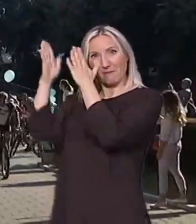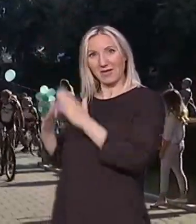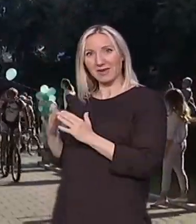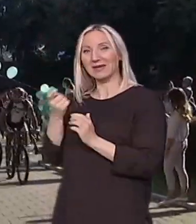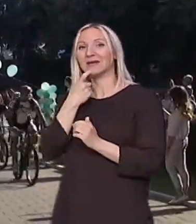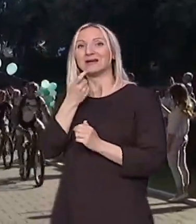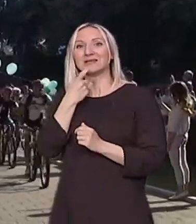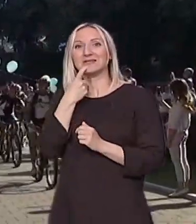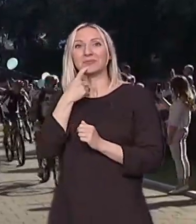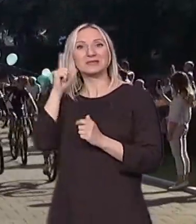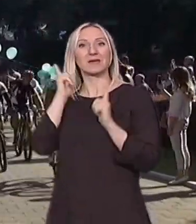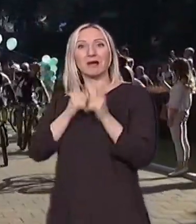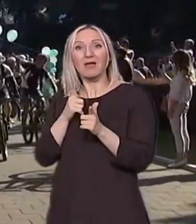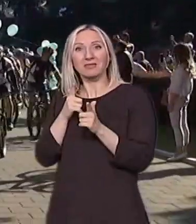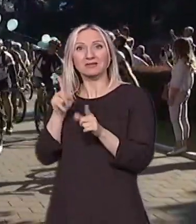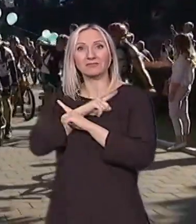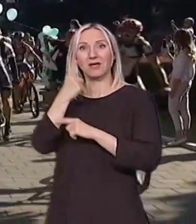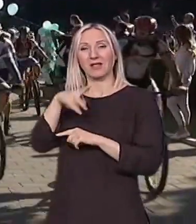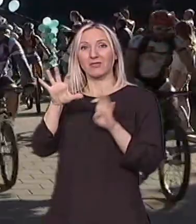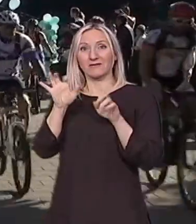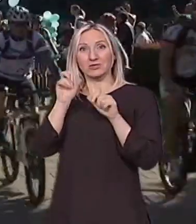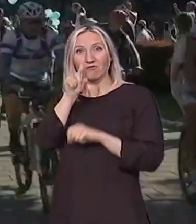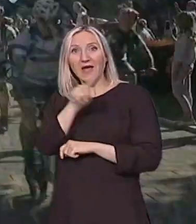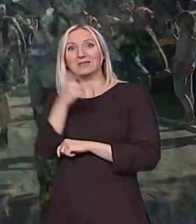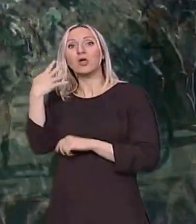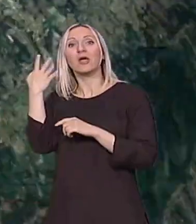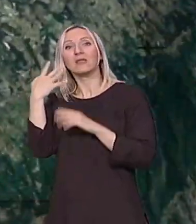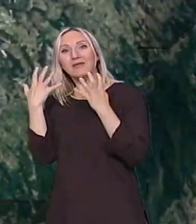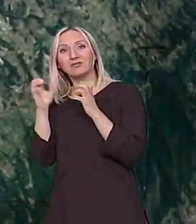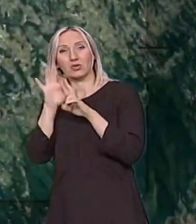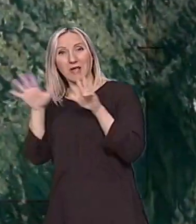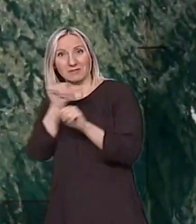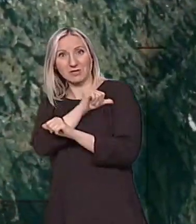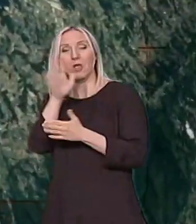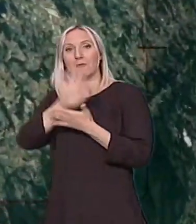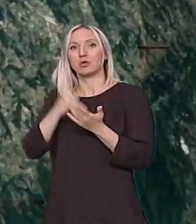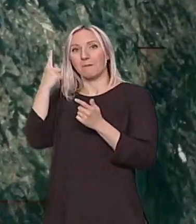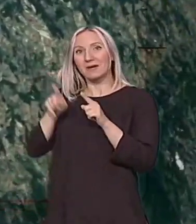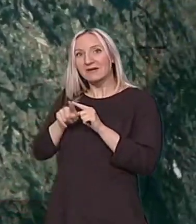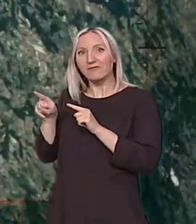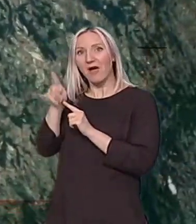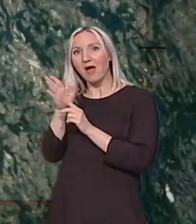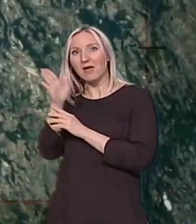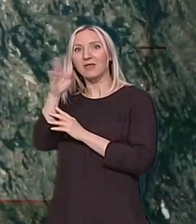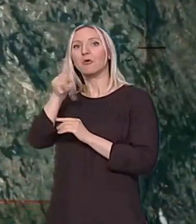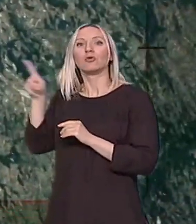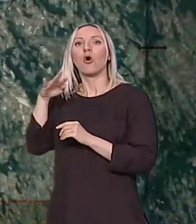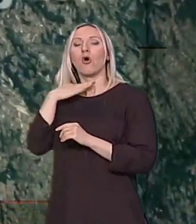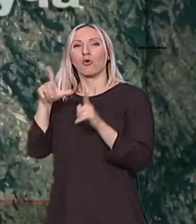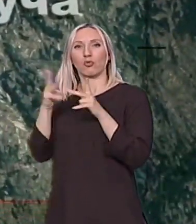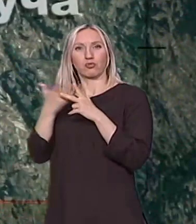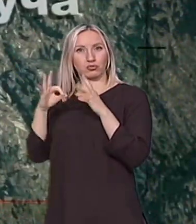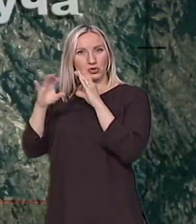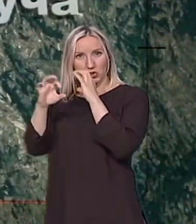srpskim ratnicima poginulim od 1912. do 1918. godine, krenula je prva etapa do Guče.